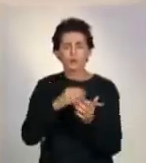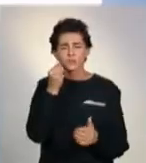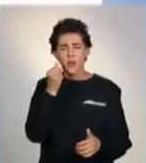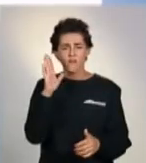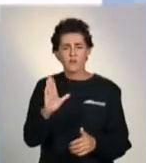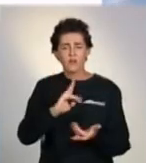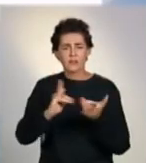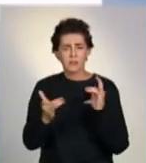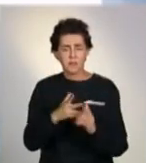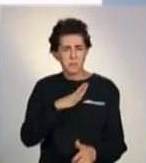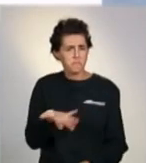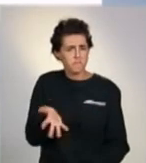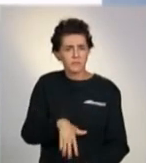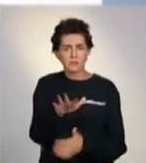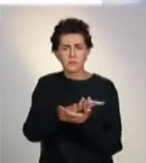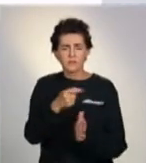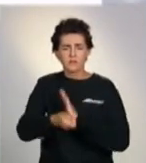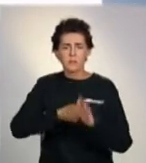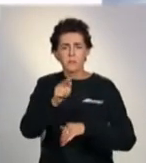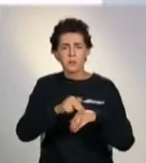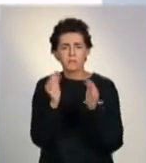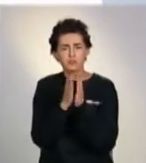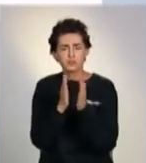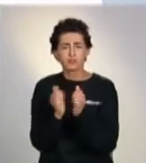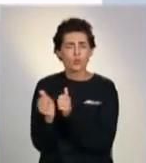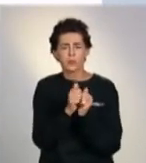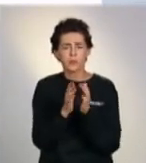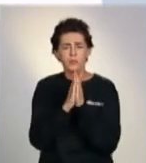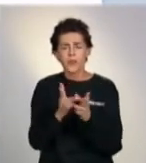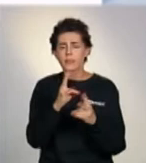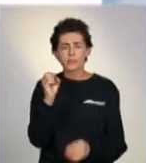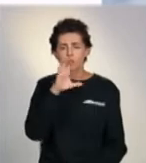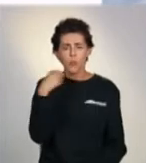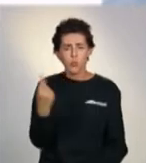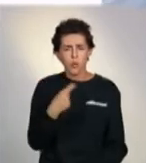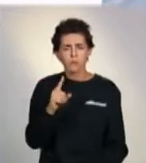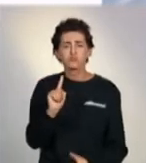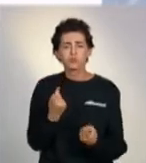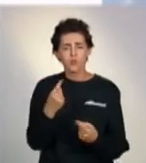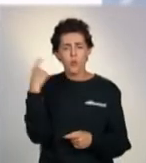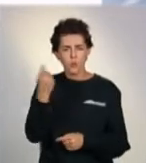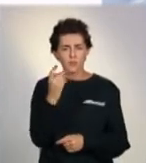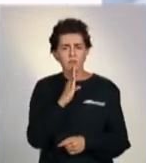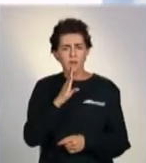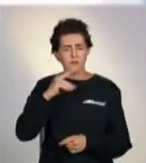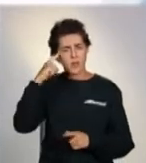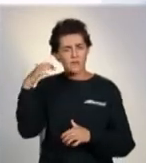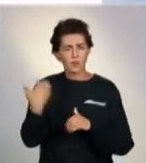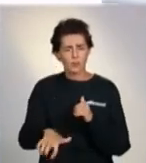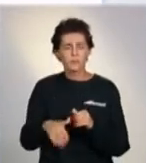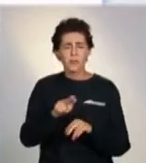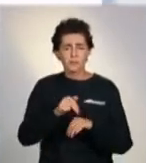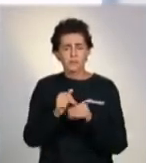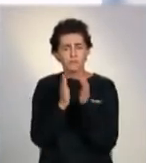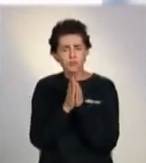соцмережу. 5 заявлений в поліцію. Несколько раз просили сусіди, щоб собака не гуляла на вулиці, а хазяйки просто наплівати. Сотрудники поліції, ви